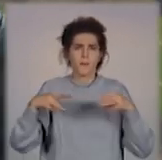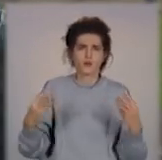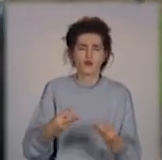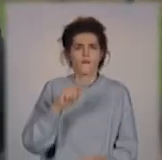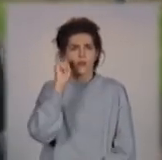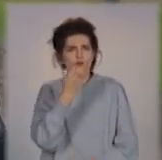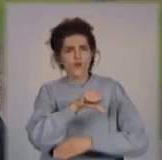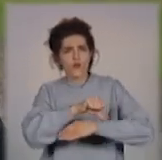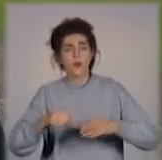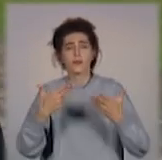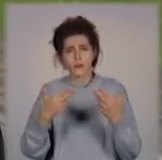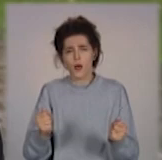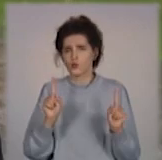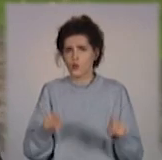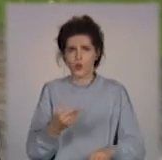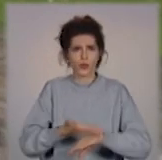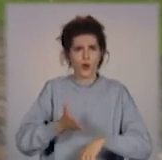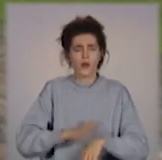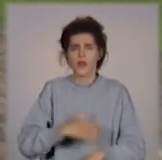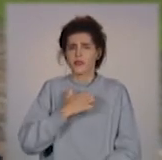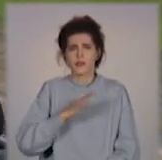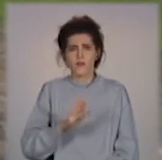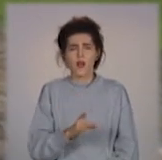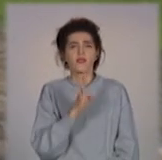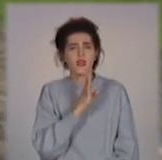І незалежно від того, де працюють ваші дівчата, не